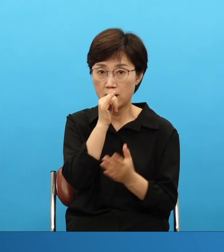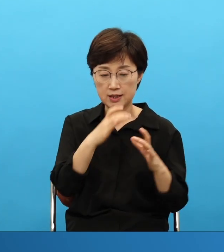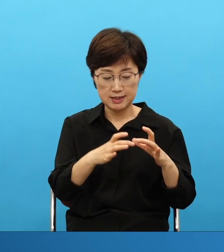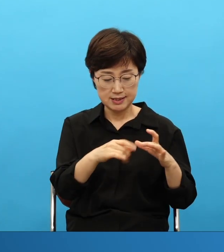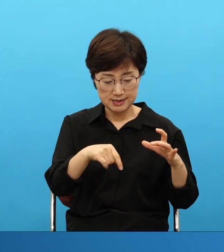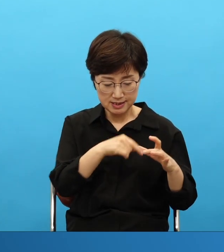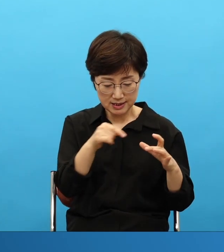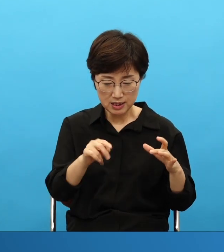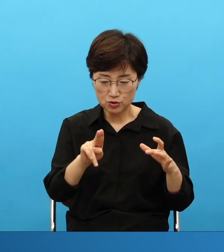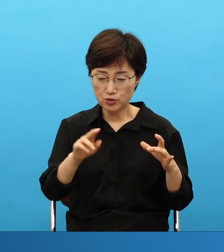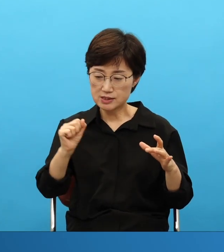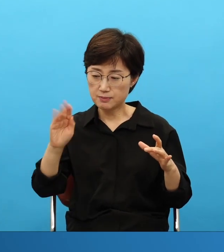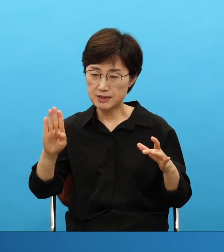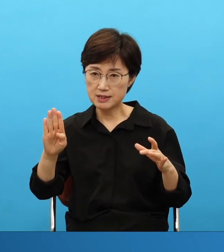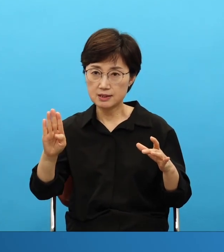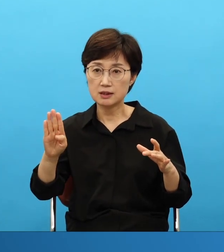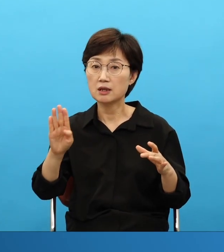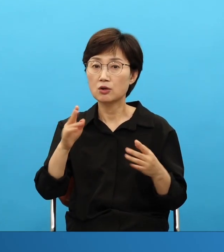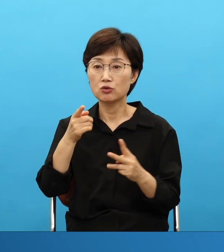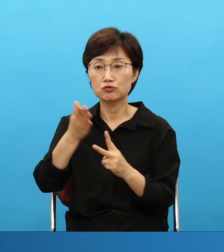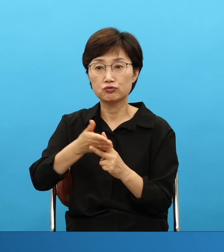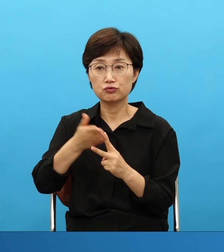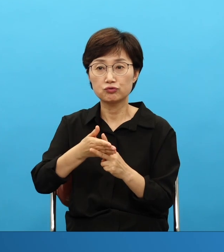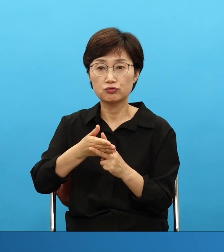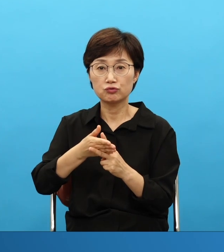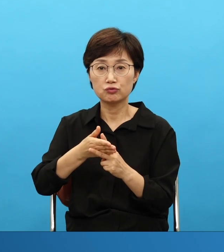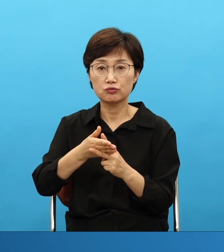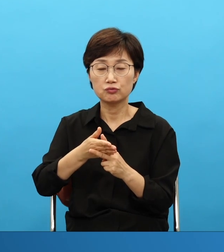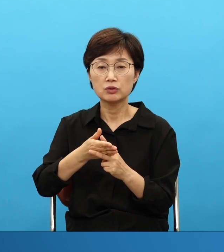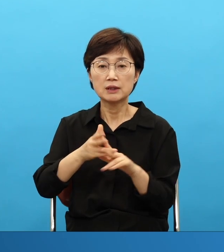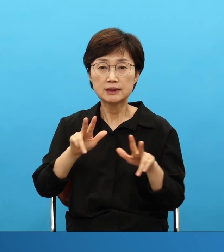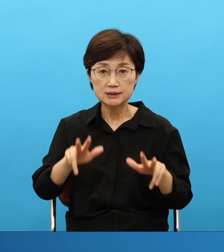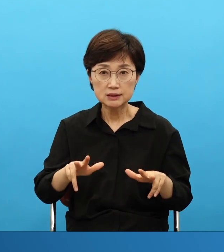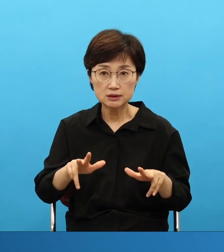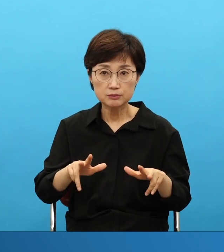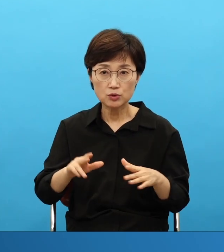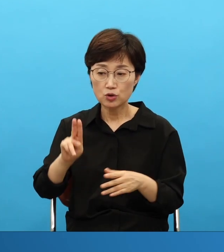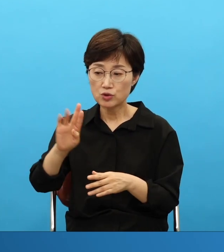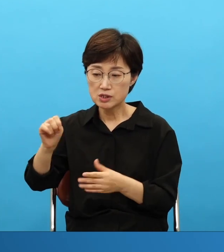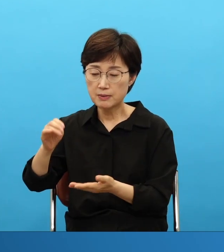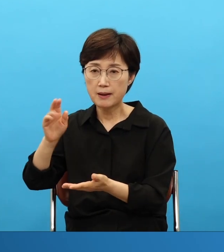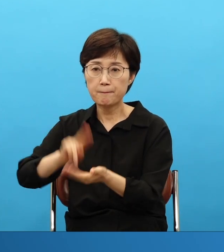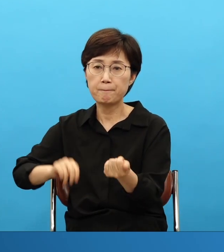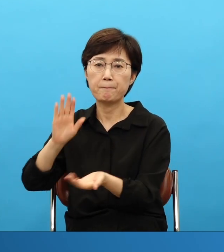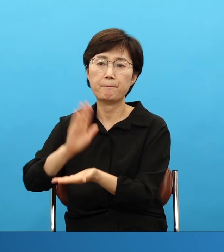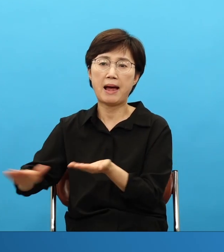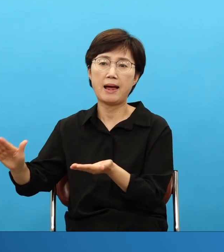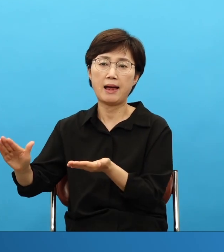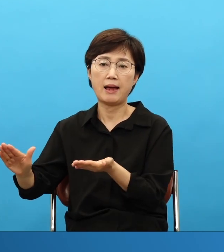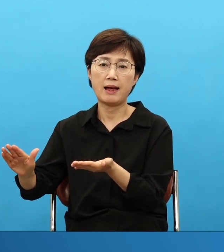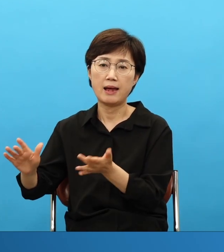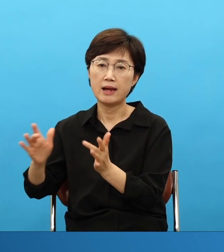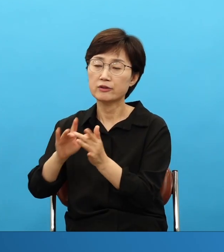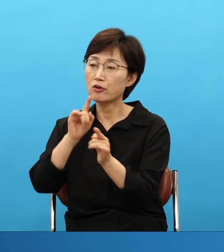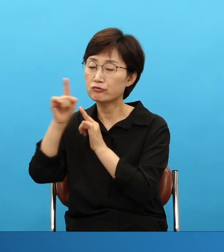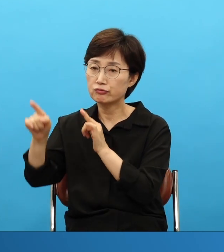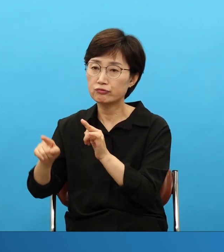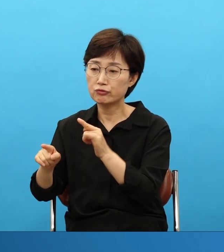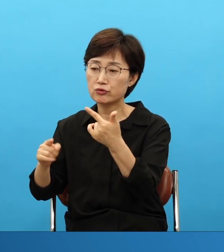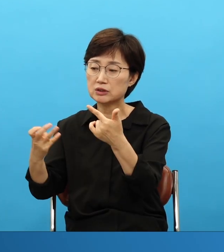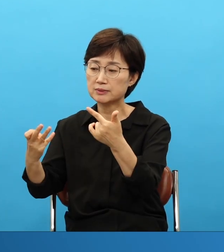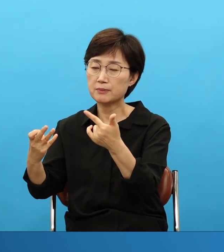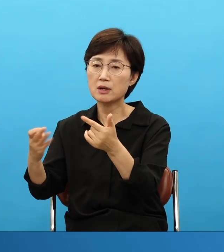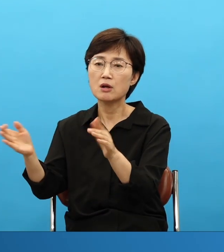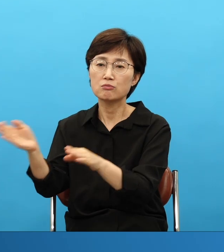USB 제작됐습니다 단 현재 USB n 완판되어 온라인 주문건은 13일부터